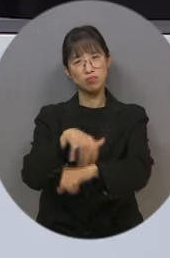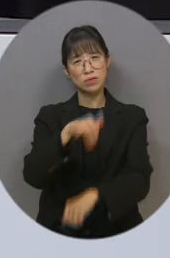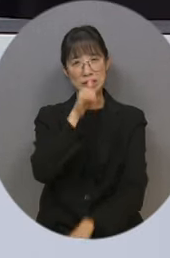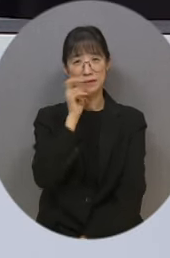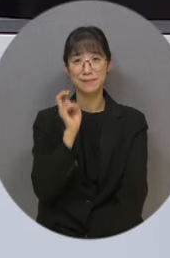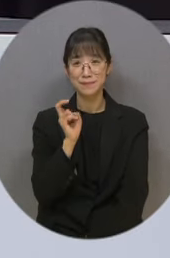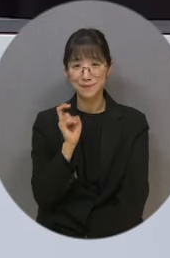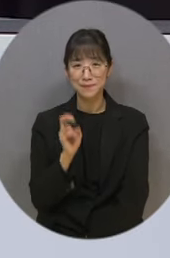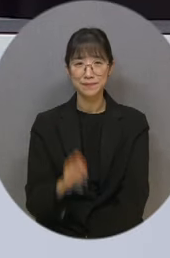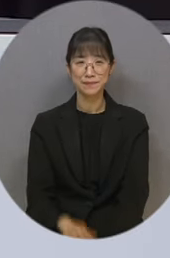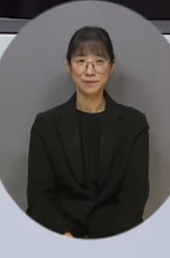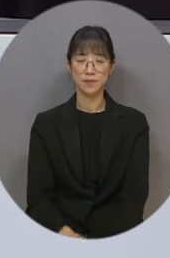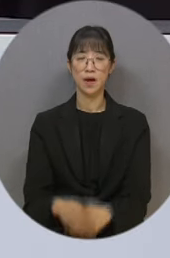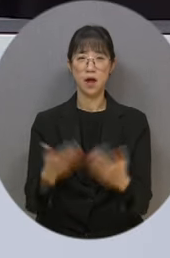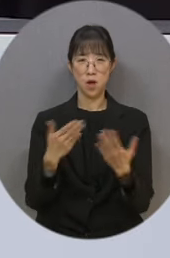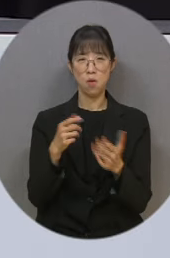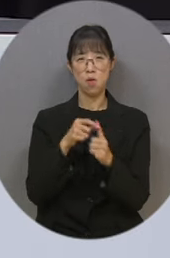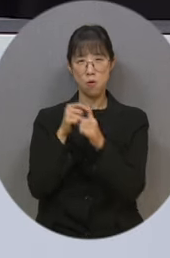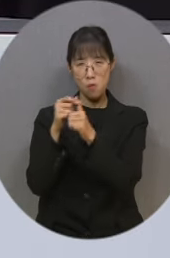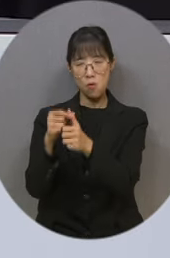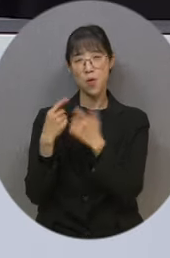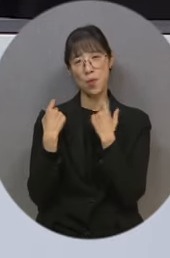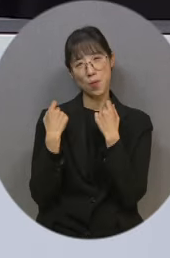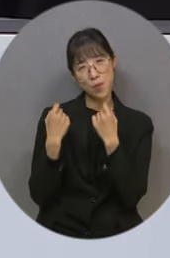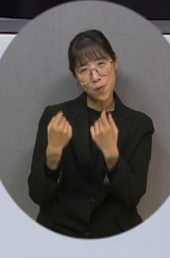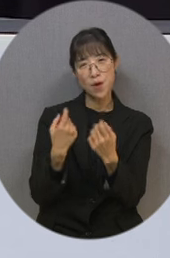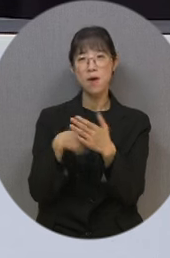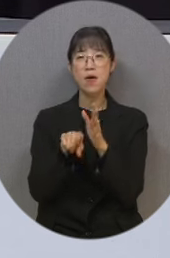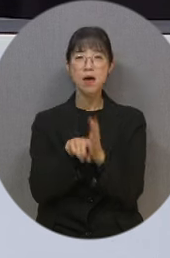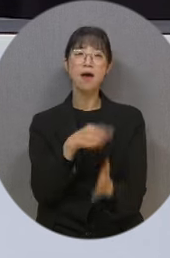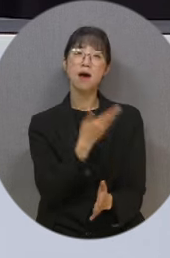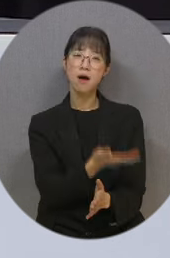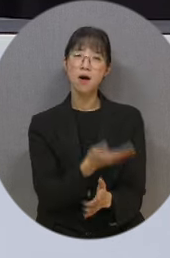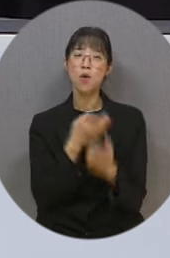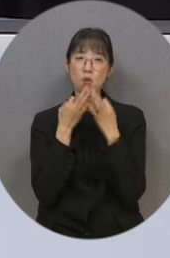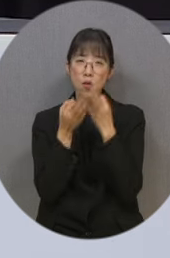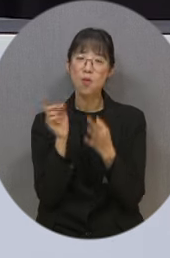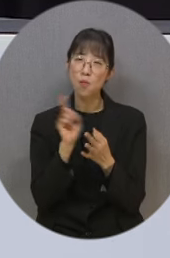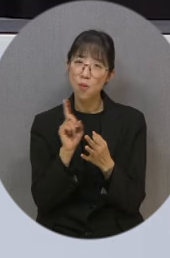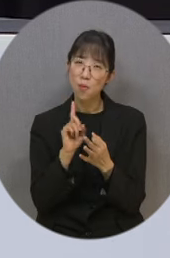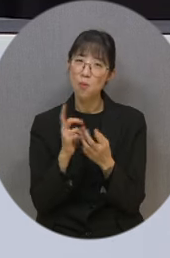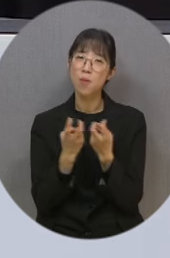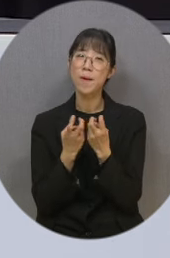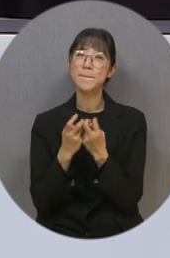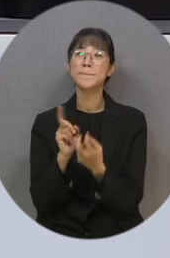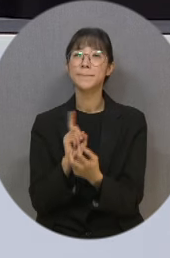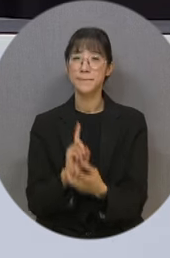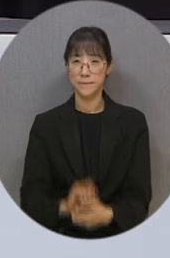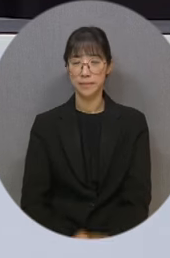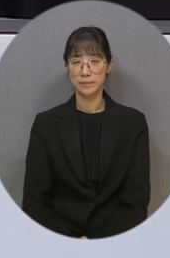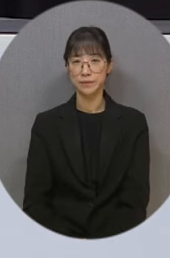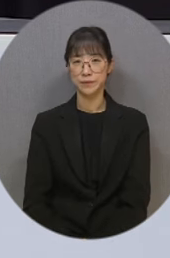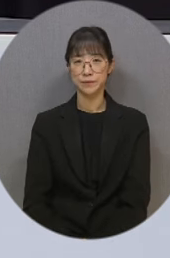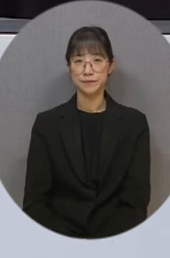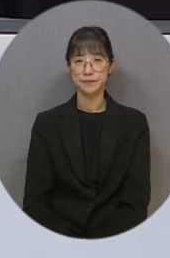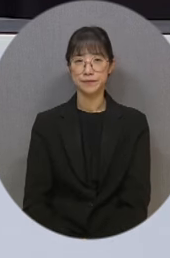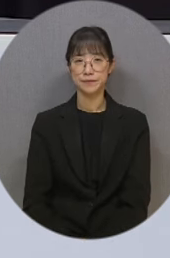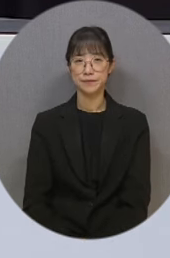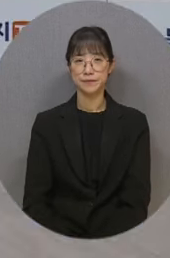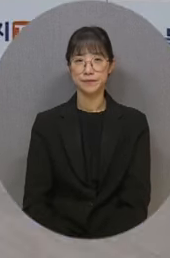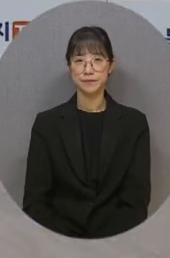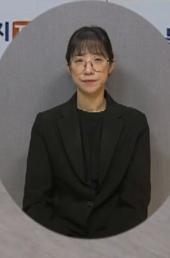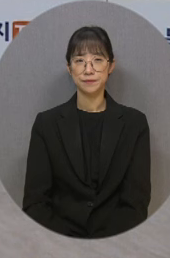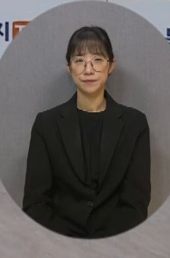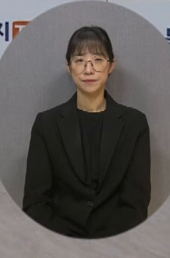것 같습니다 고용 안정을 위해 공단의 노력은 어떤 것이 있으며 어떤 방법이 있습니까이